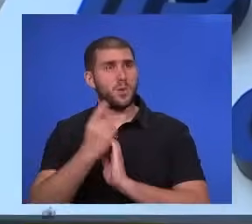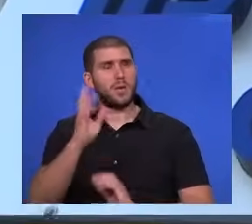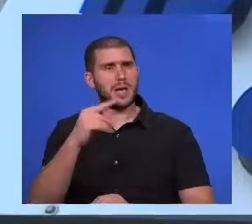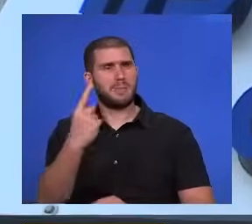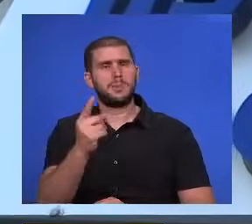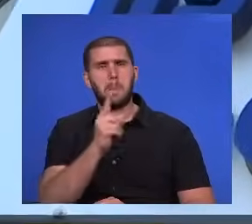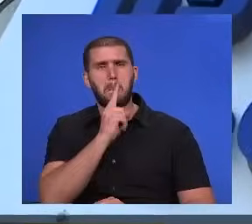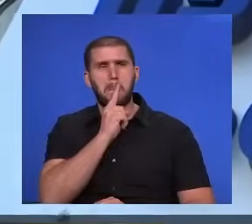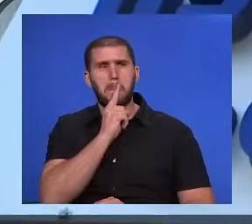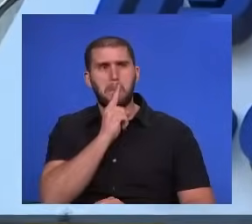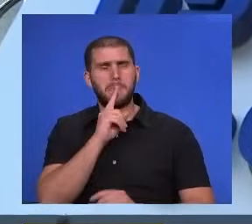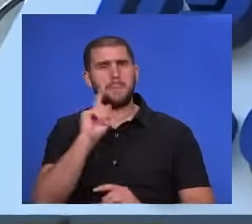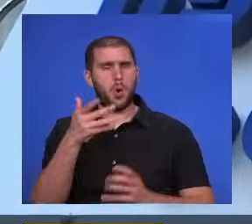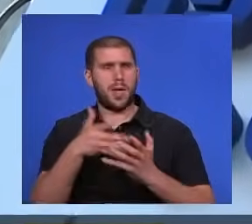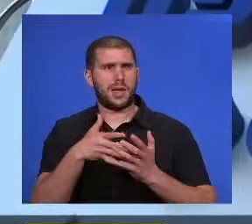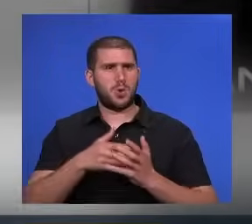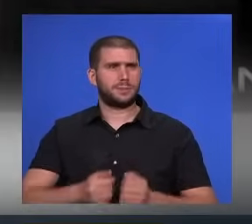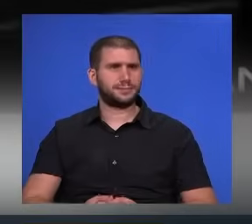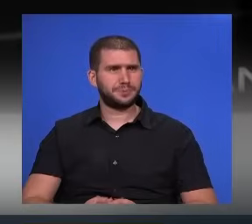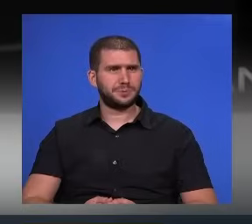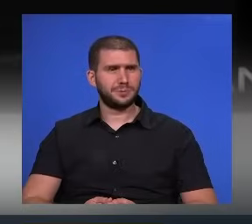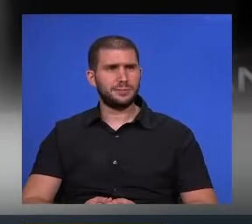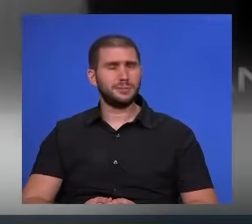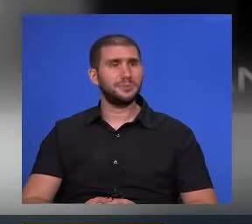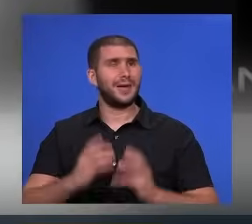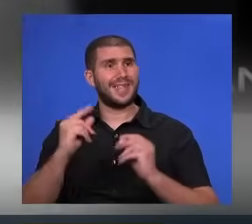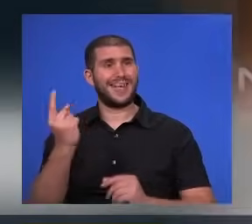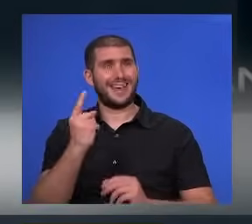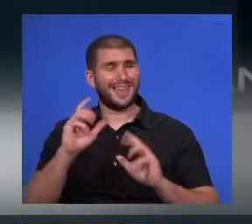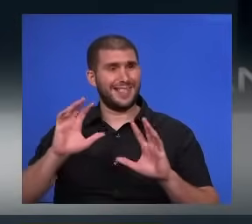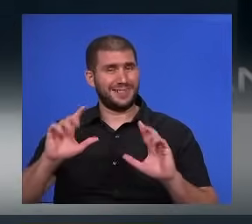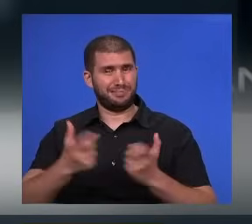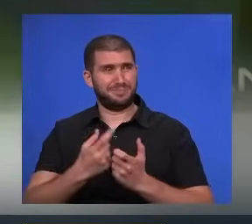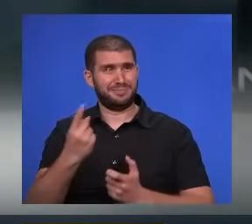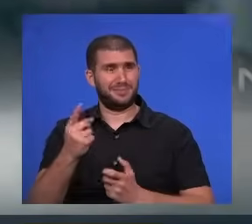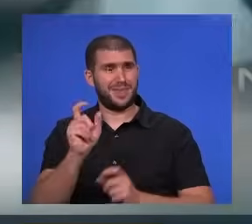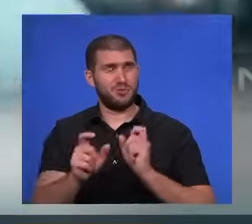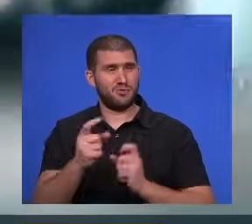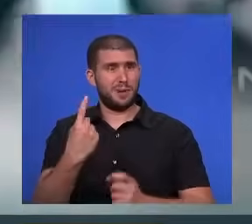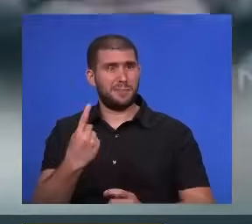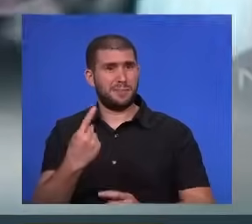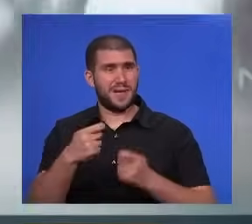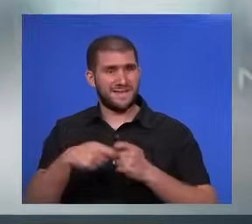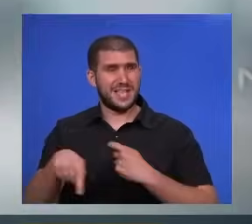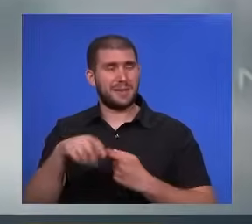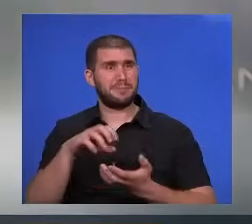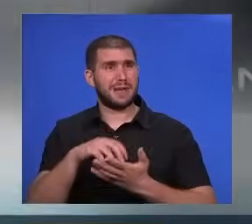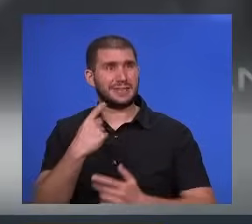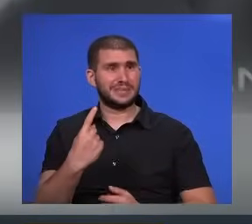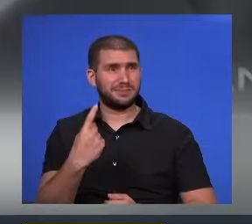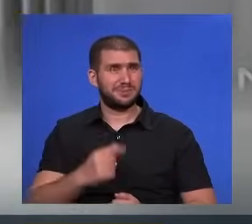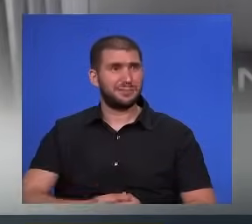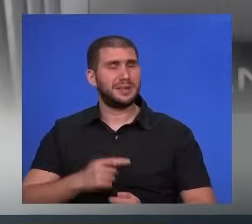שמר על שתיקה בכל חקירותיו. La única manera de agarrar a los principales miembros de